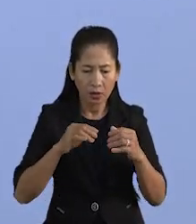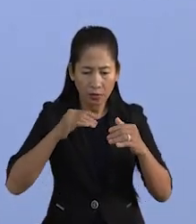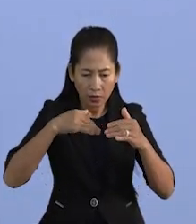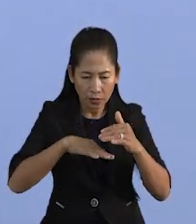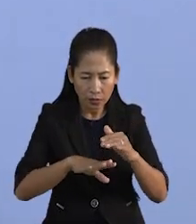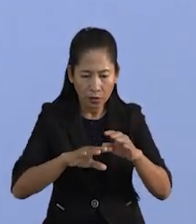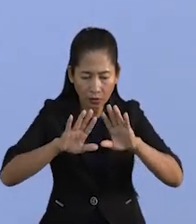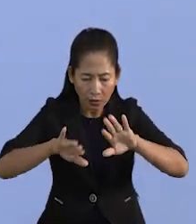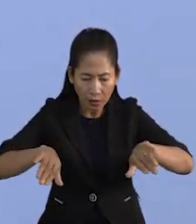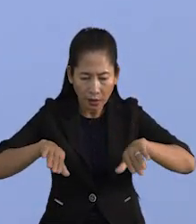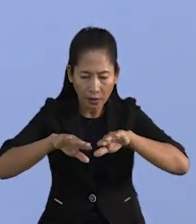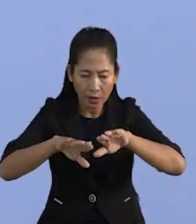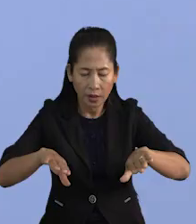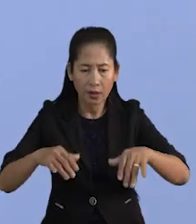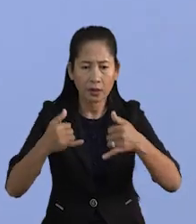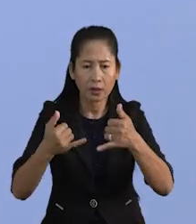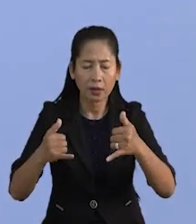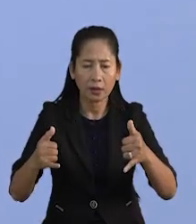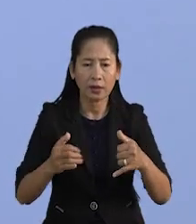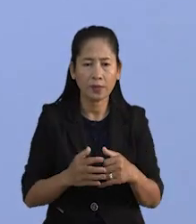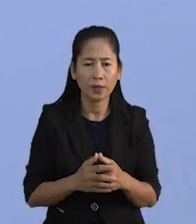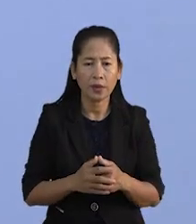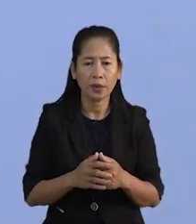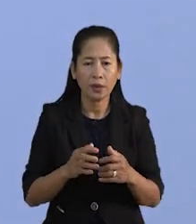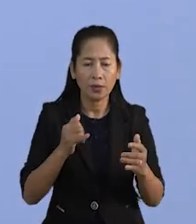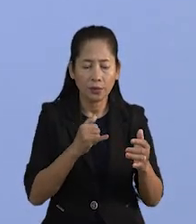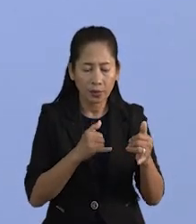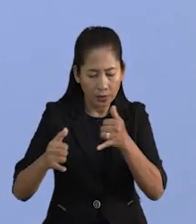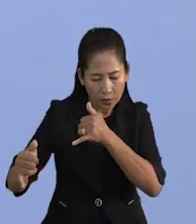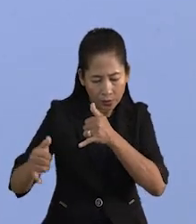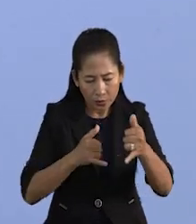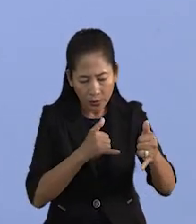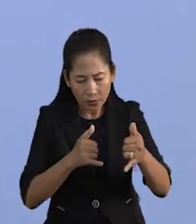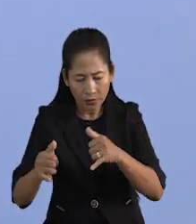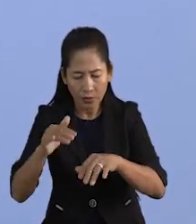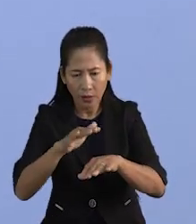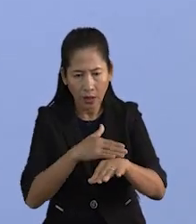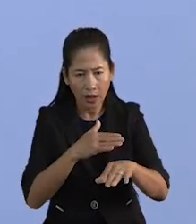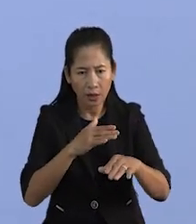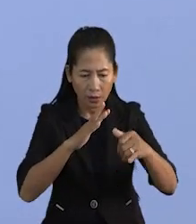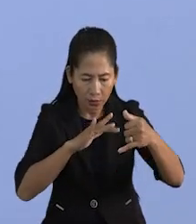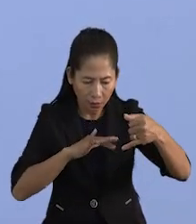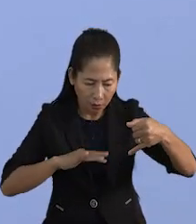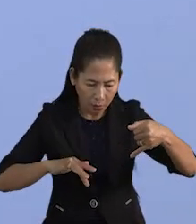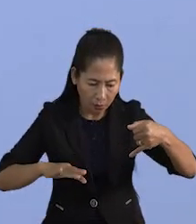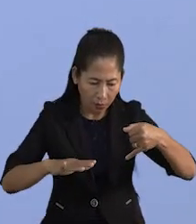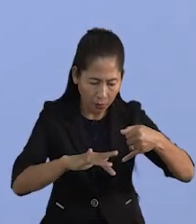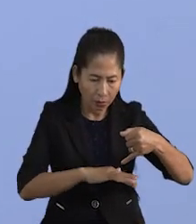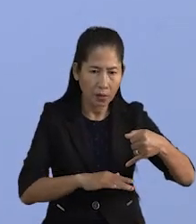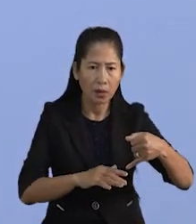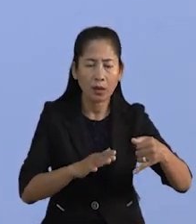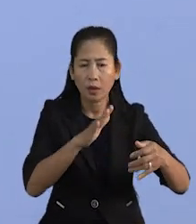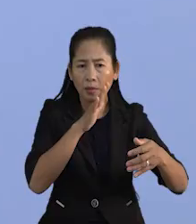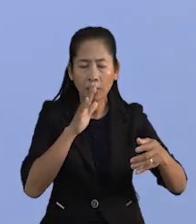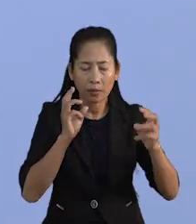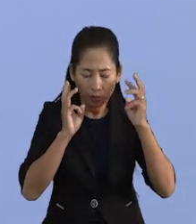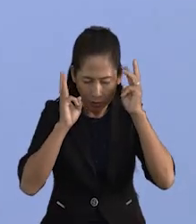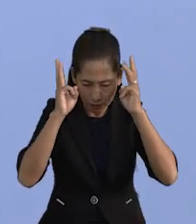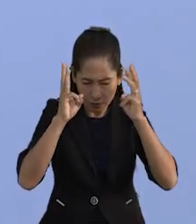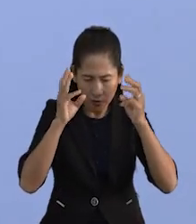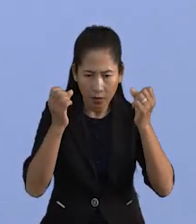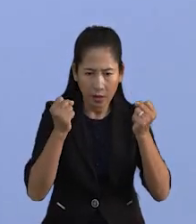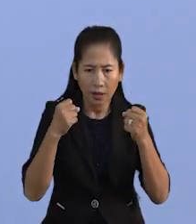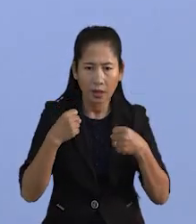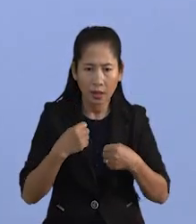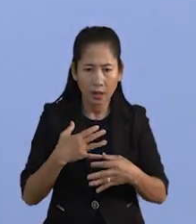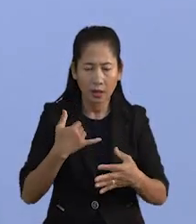ហែលទឹកលេងកំសាន្តវារត់ឆ្លេឆ្លាហៅកូននៅមាត់ត្រពាំងមេមាត់បារម្ភខ្លាំងណា